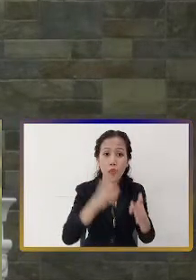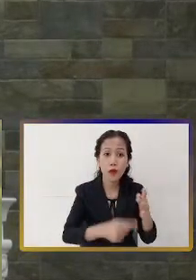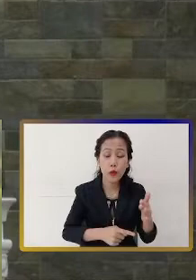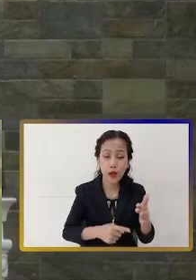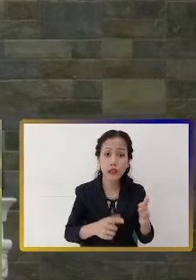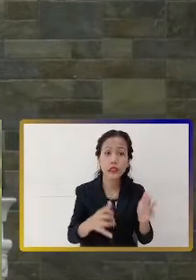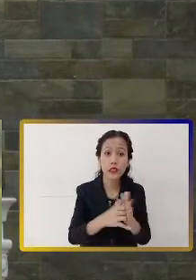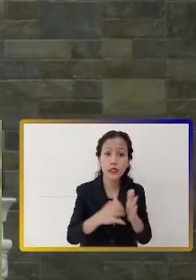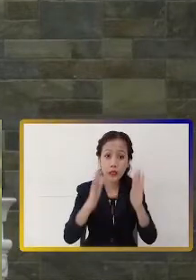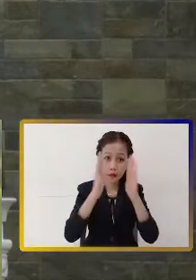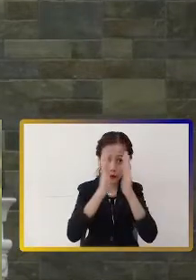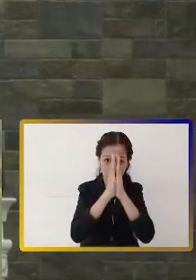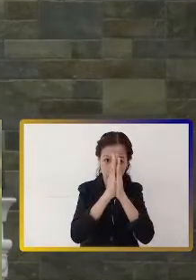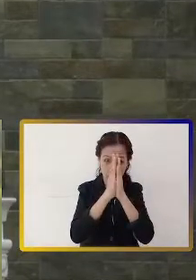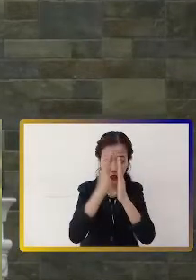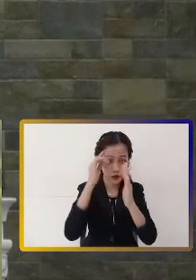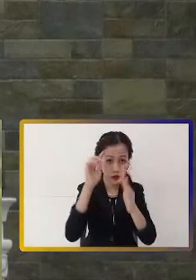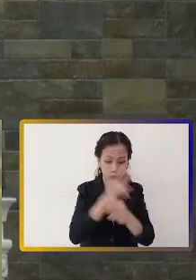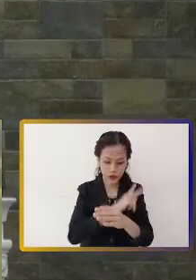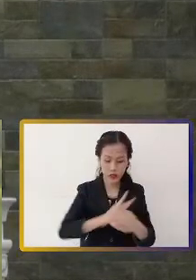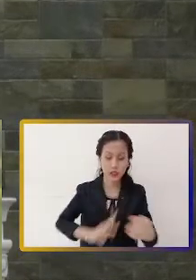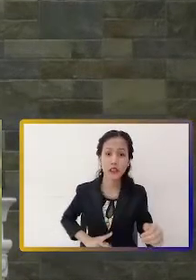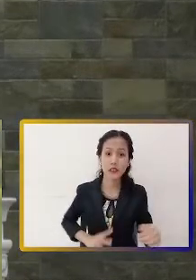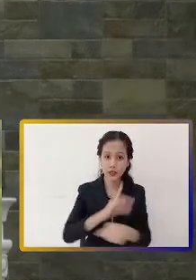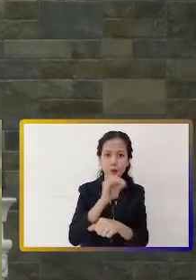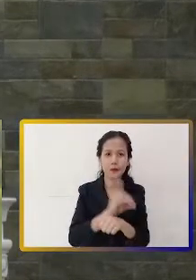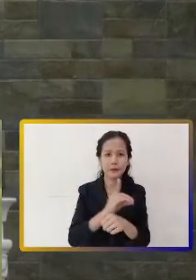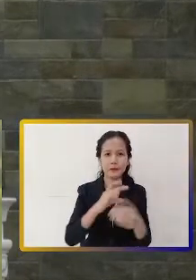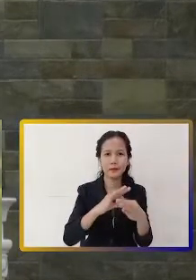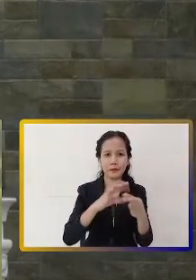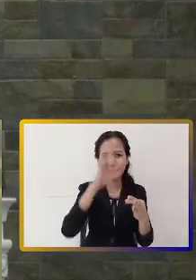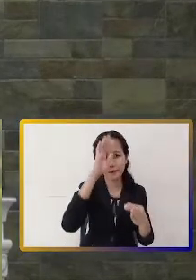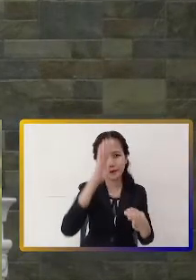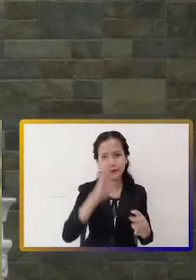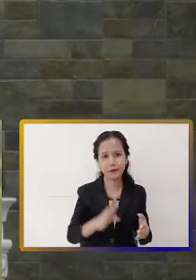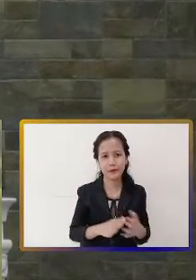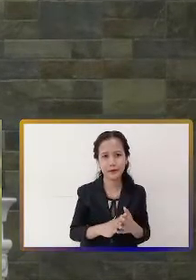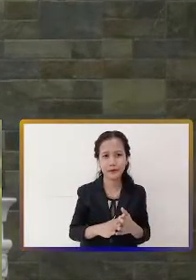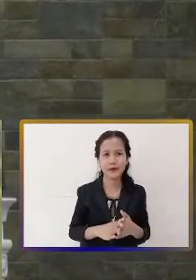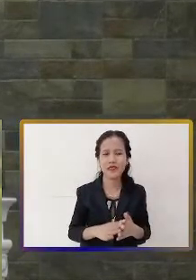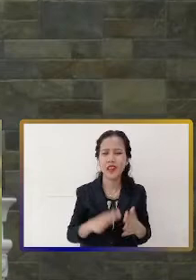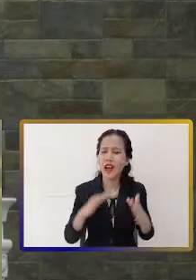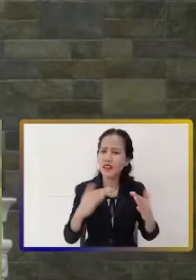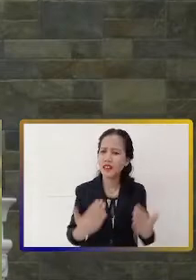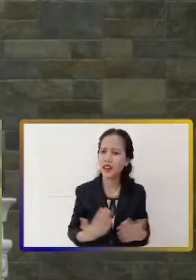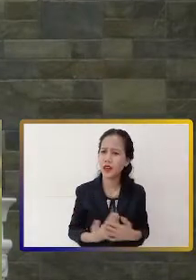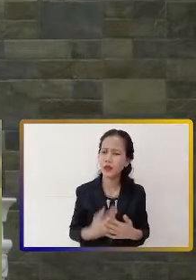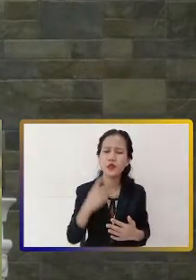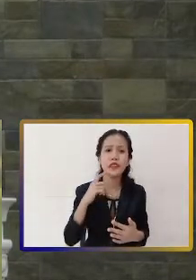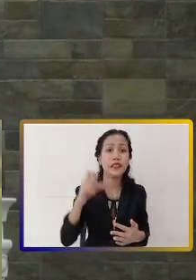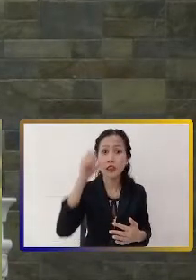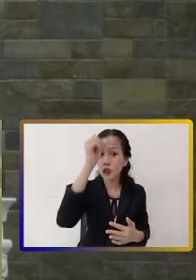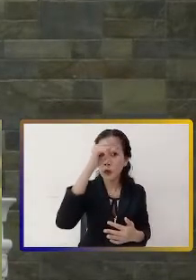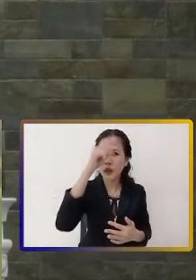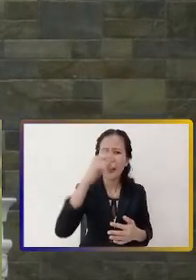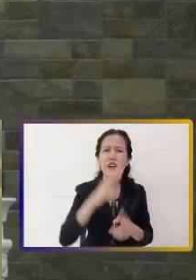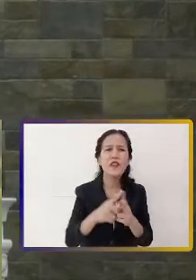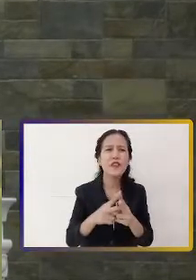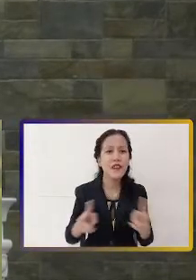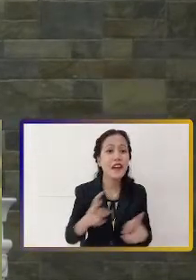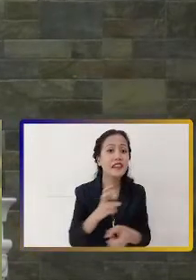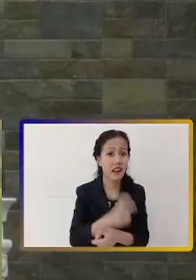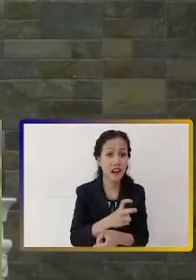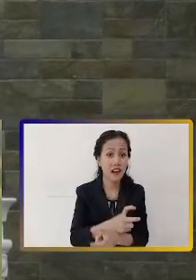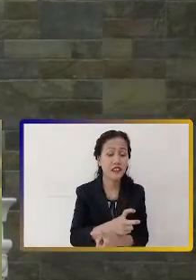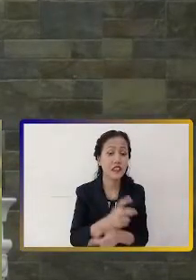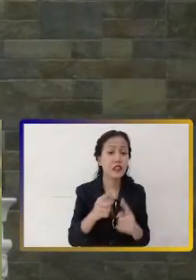here. Ang sabi ni Solomon, back to 1 Kings, ang sabi niya, napakahirap gumawa ng decision para sa iyong mga tao.